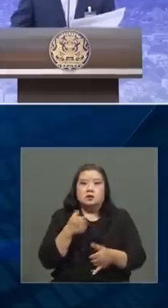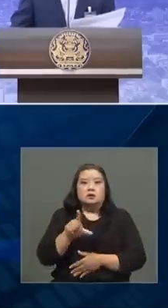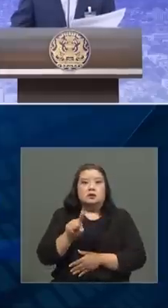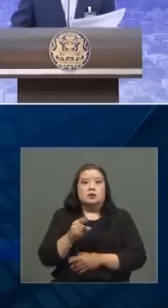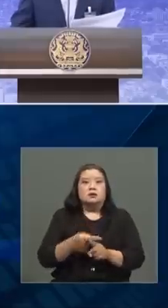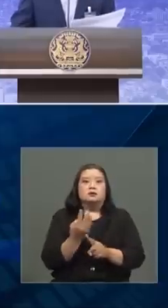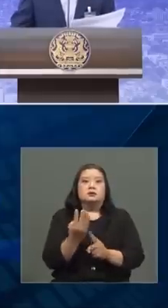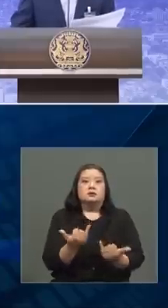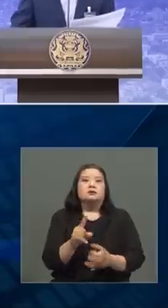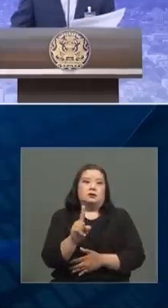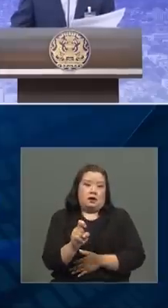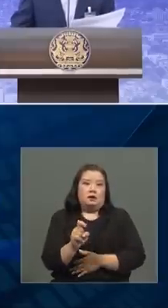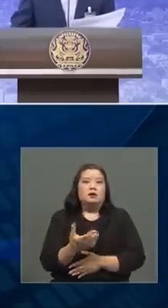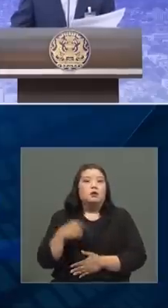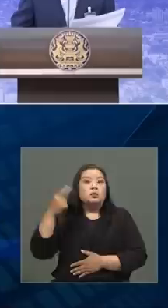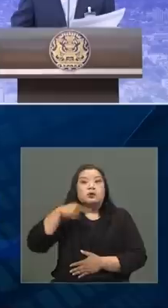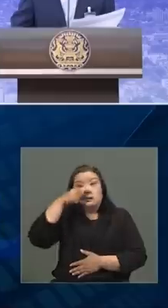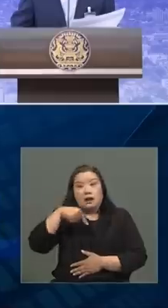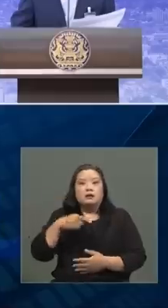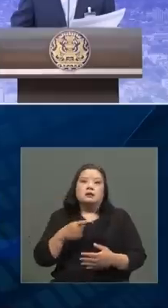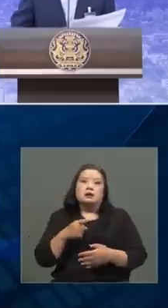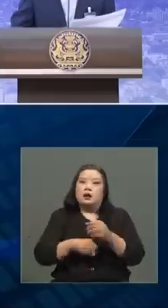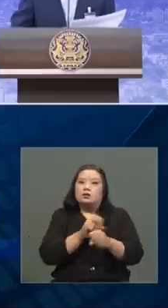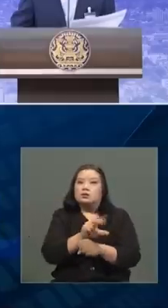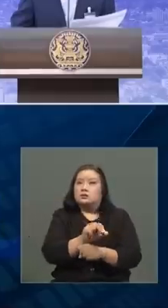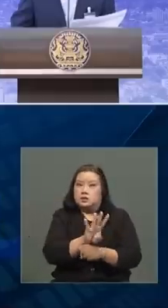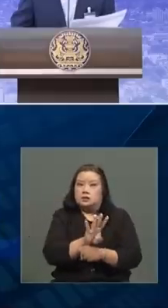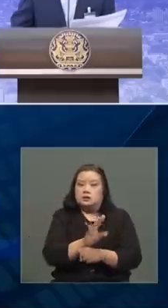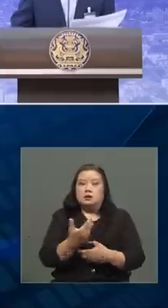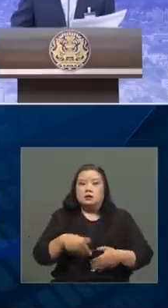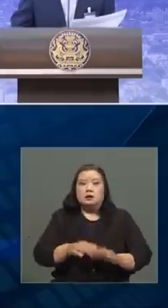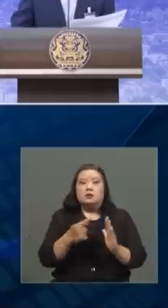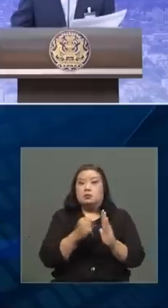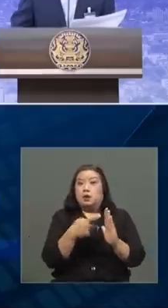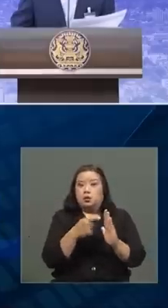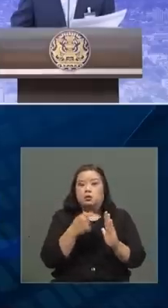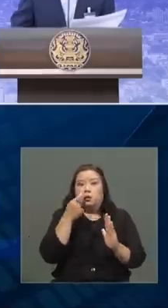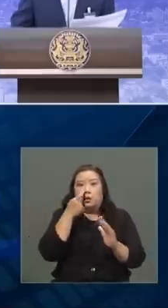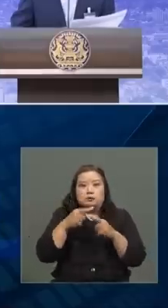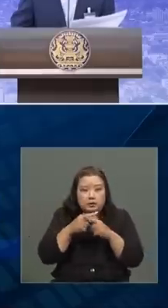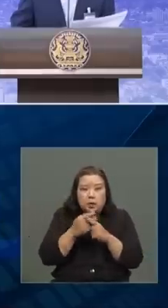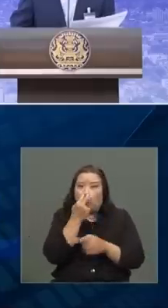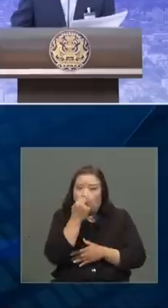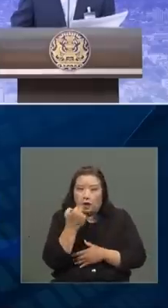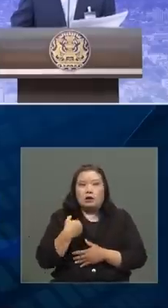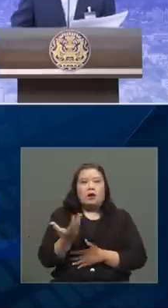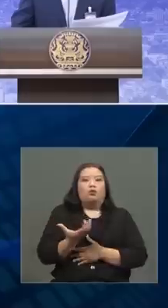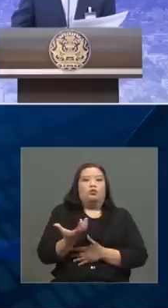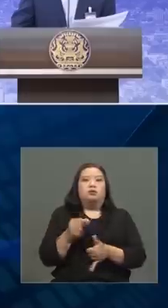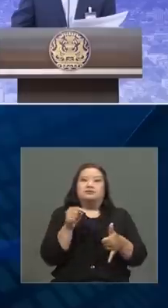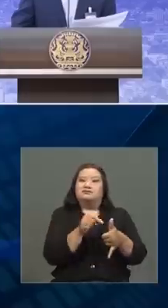131เป็นหญิงไทยอายุ 34ปีอยู่ปทุมธานีมีใส่หน้าตักเสพและโรคอ้วนนะครับ